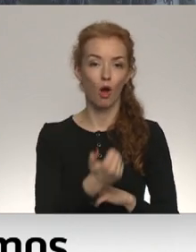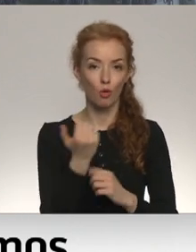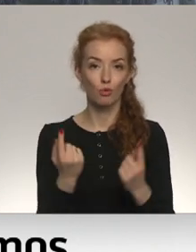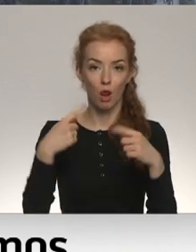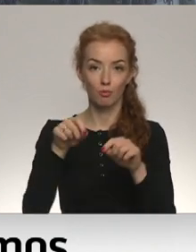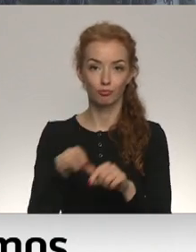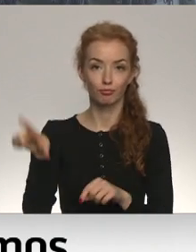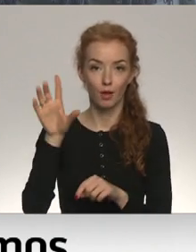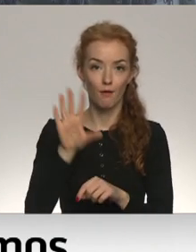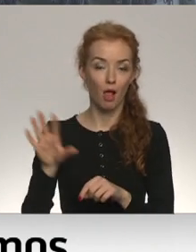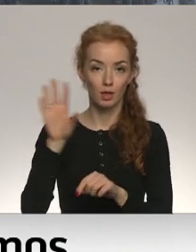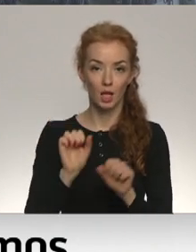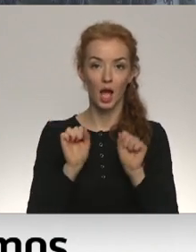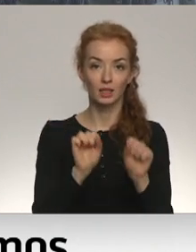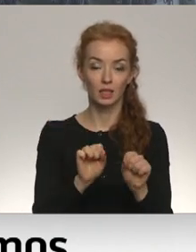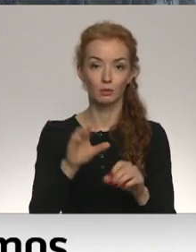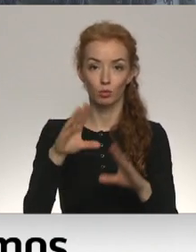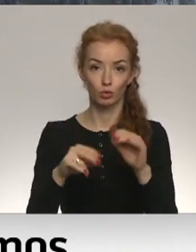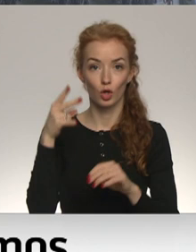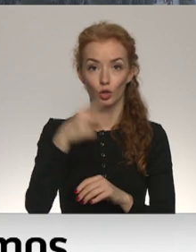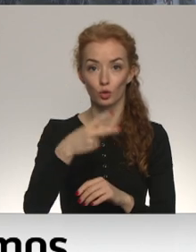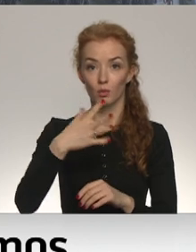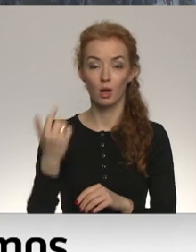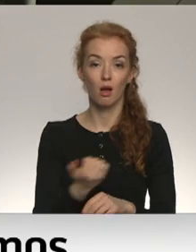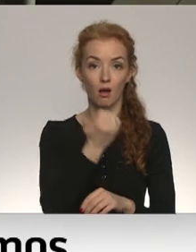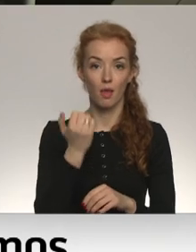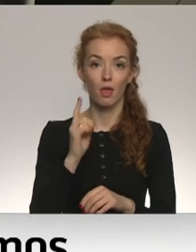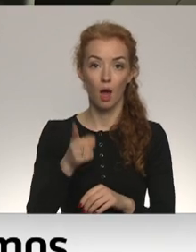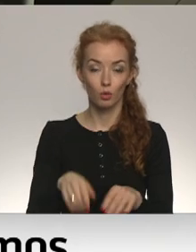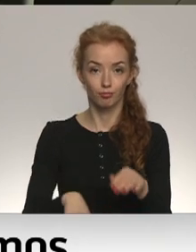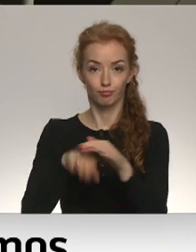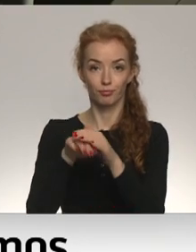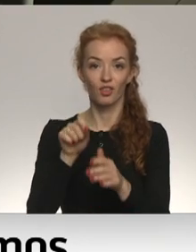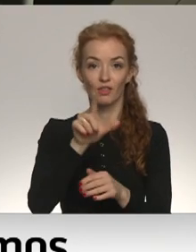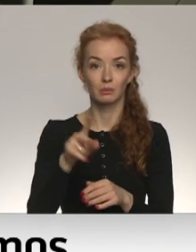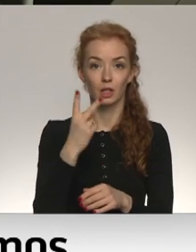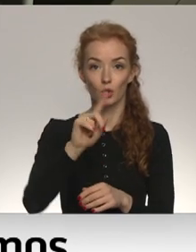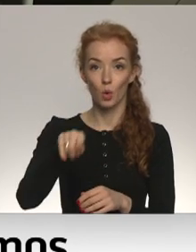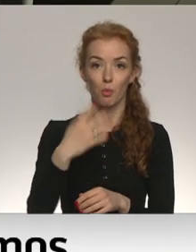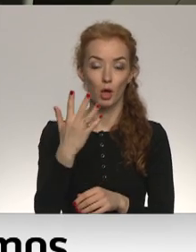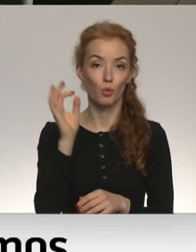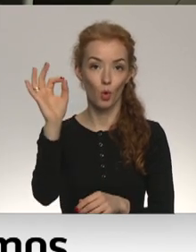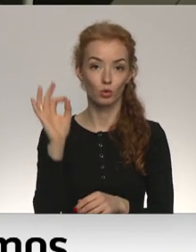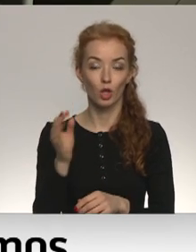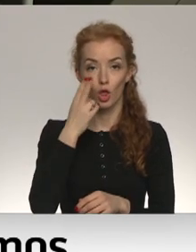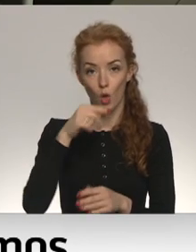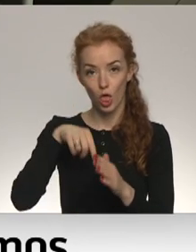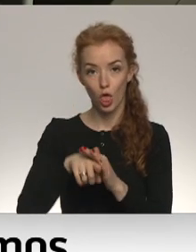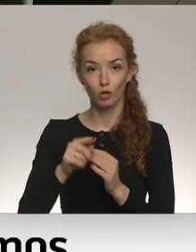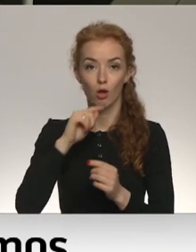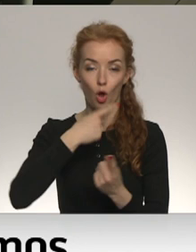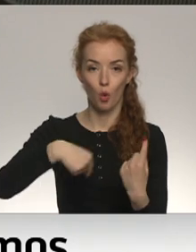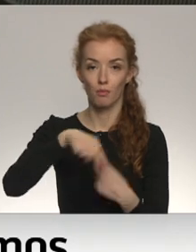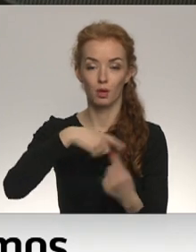pieaugs valsts aizsardzības budžets 2025. Gadā sasniedzot ne mazākā 2,5% no iekšzemes